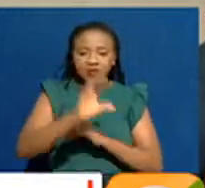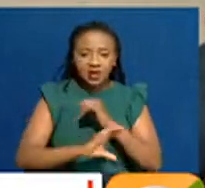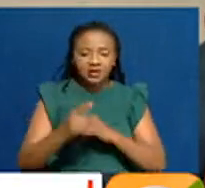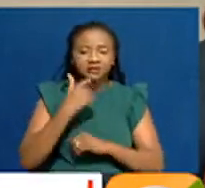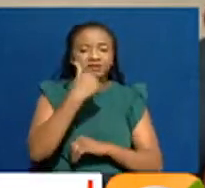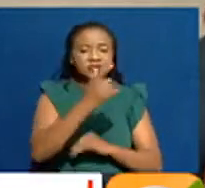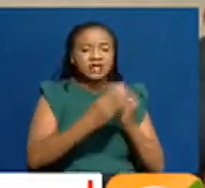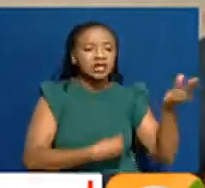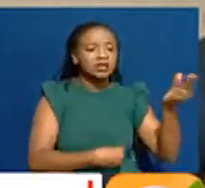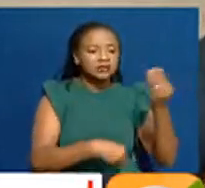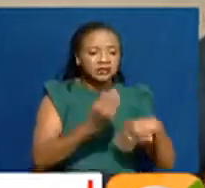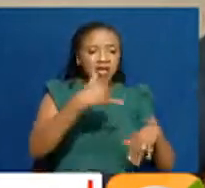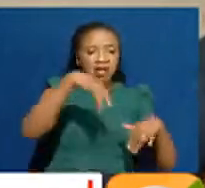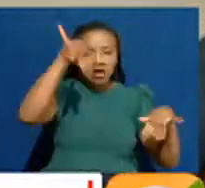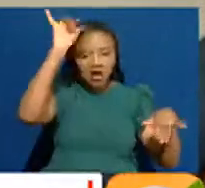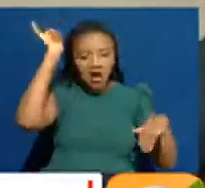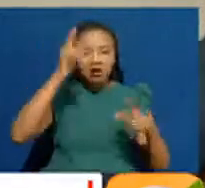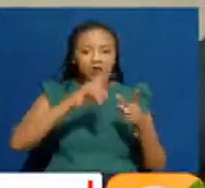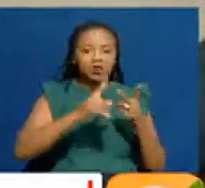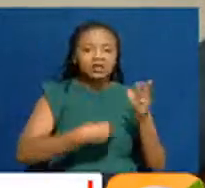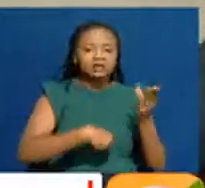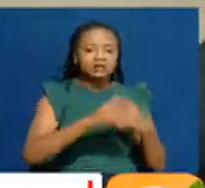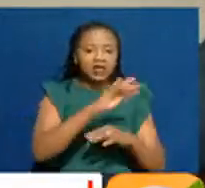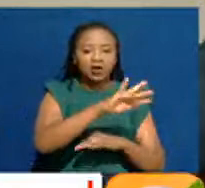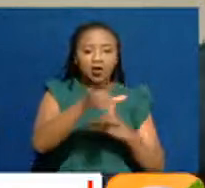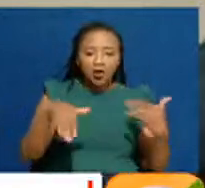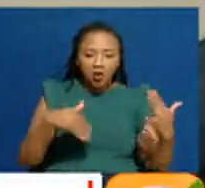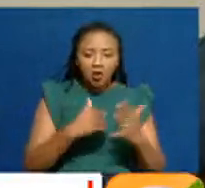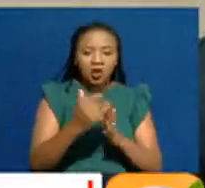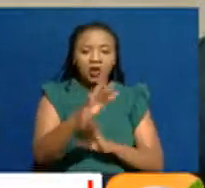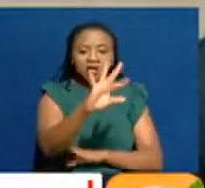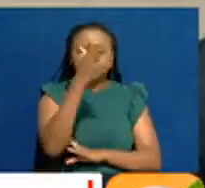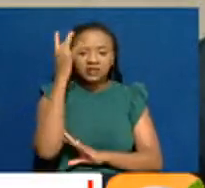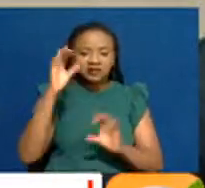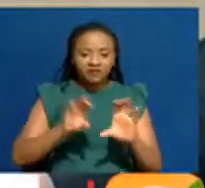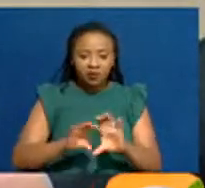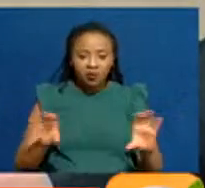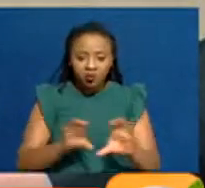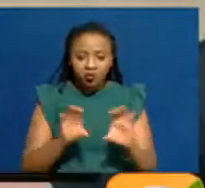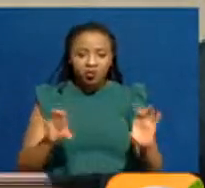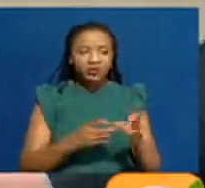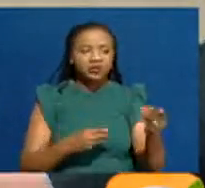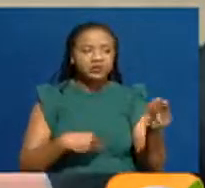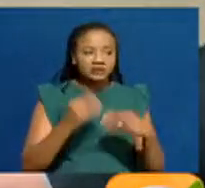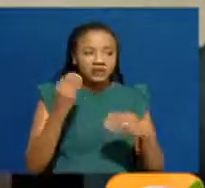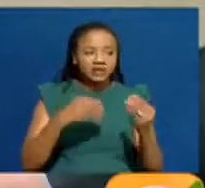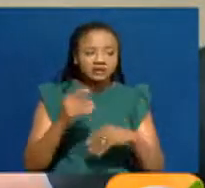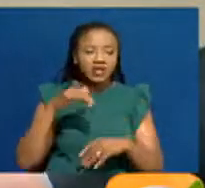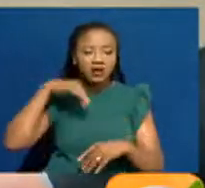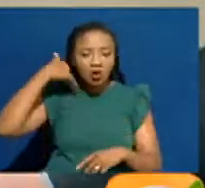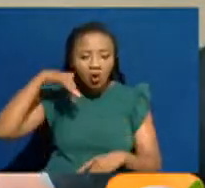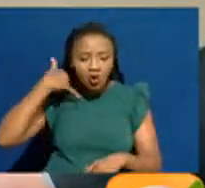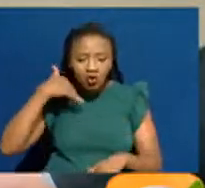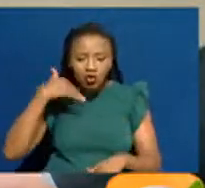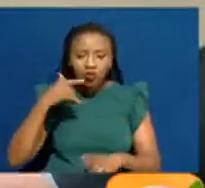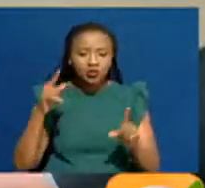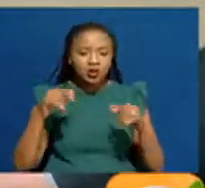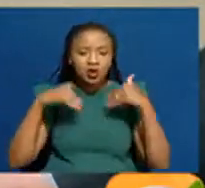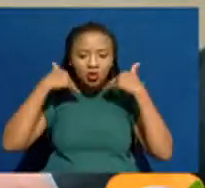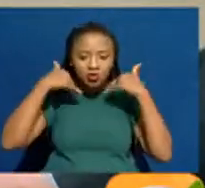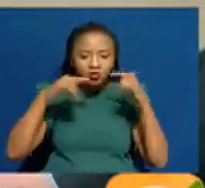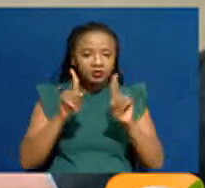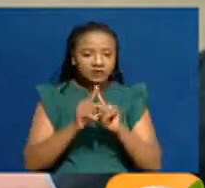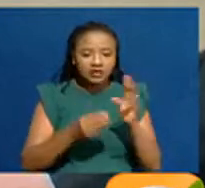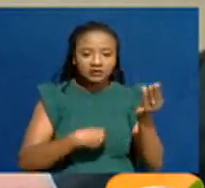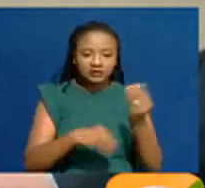ng'ombe, uza mamiti hii yote, mpaka miti mbao huko, na kuuza kondo. Ndikuwa mwiko kwa mtoto